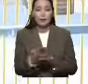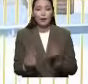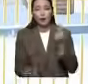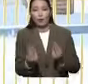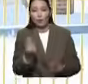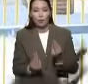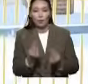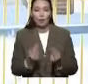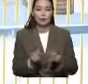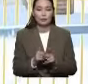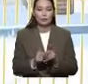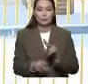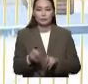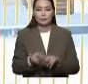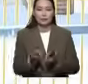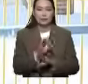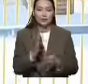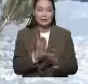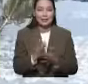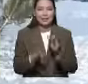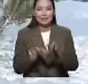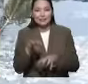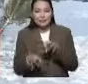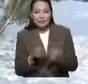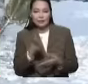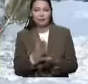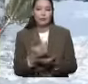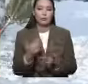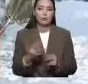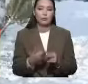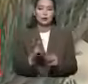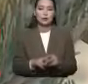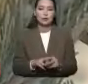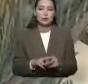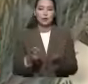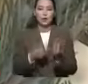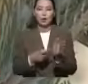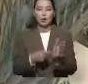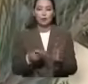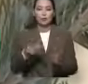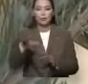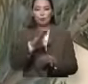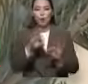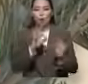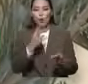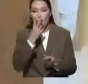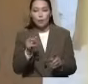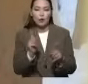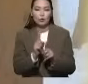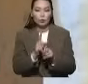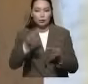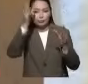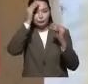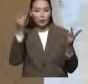солармен тырнақтарын неде тазалайды. Қалған өңірлерде осы қарағандылықтардан үлгі алу керек. Әйтпесе қаншама қылқан